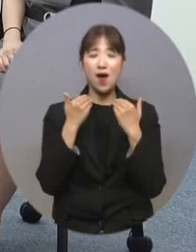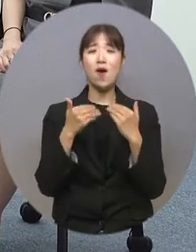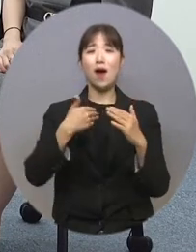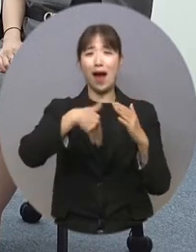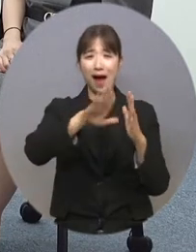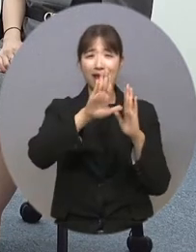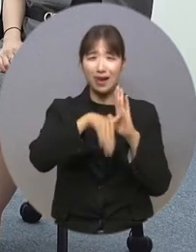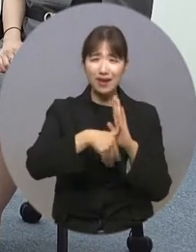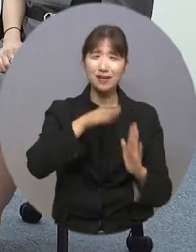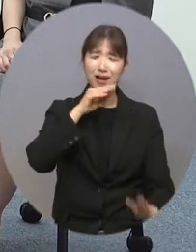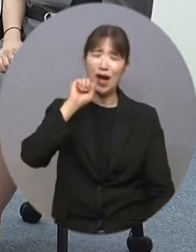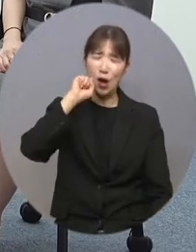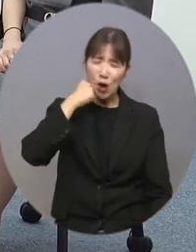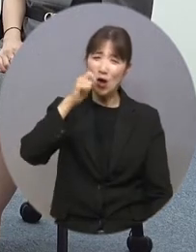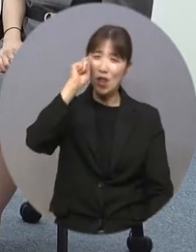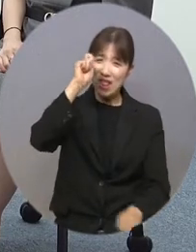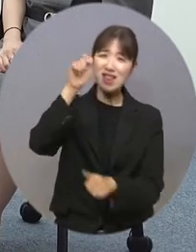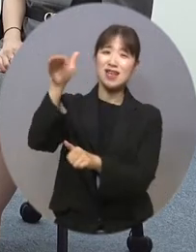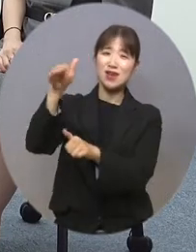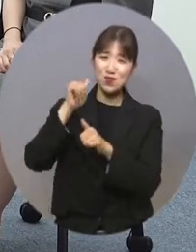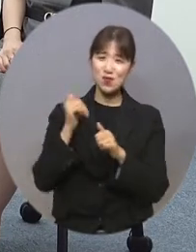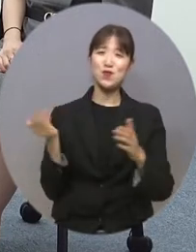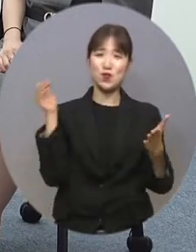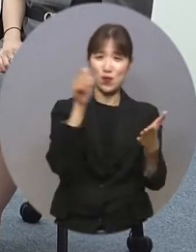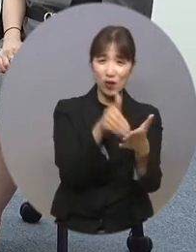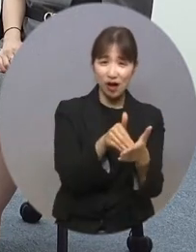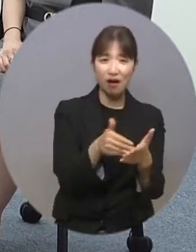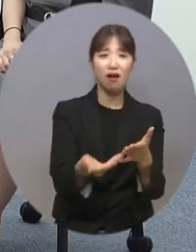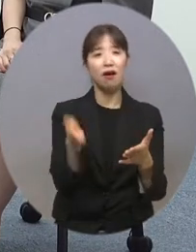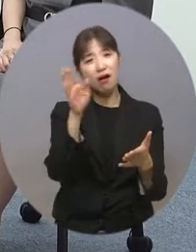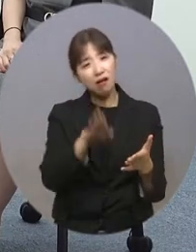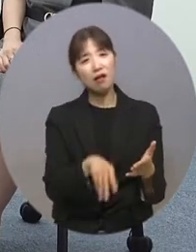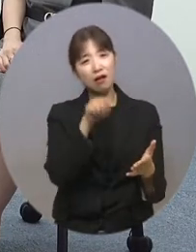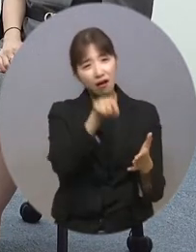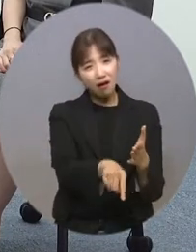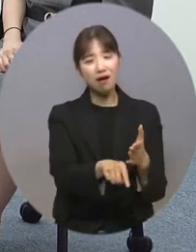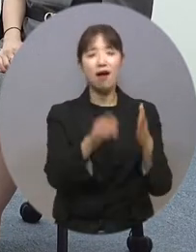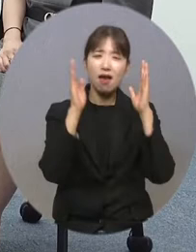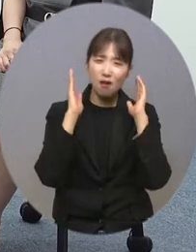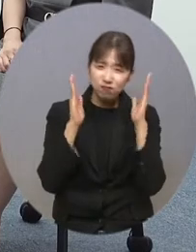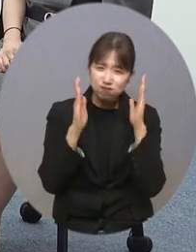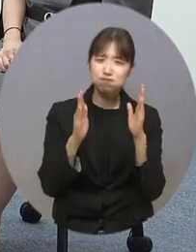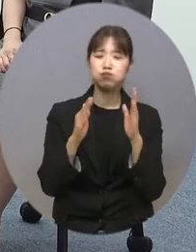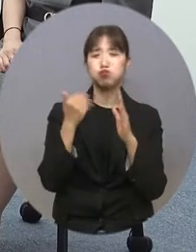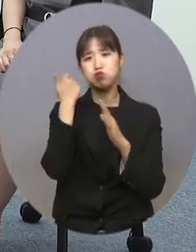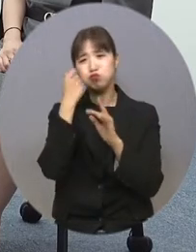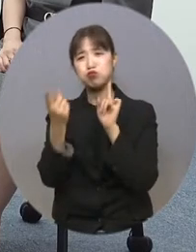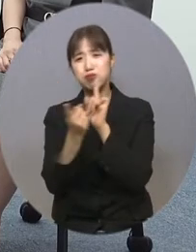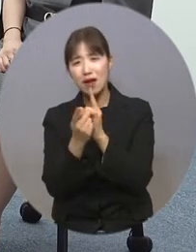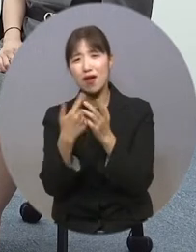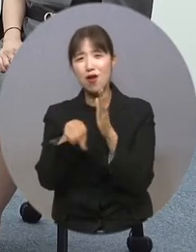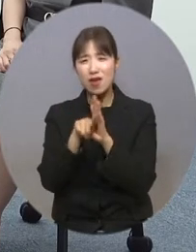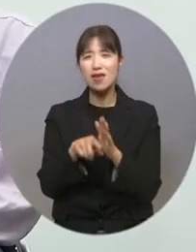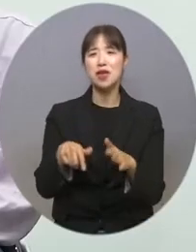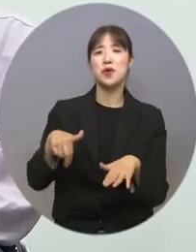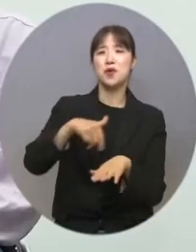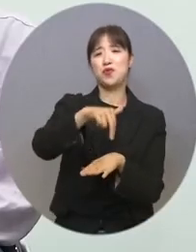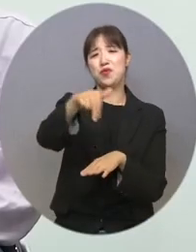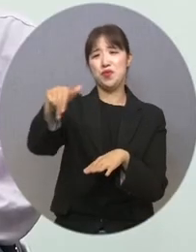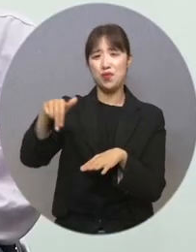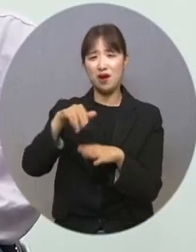어려웠는데 택시를 타고 이제 갔어 근데 이제 학교 가서 학업을 하고 누군가의 만나러 이동하는데 도